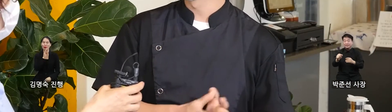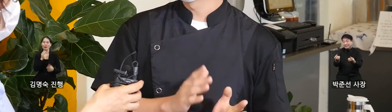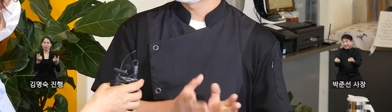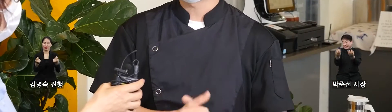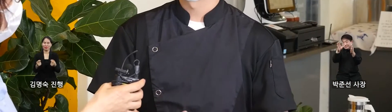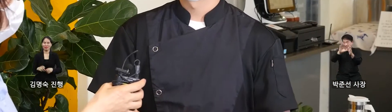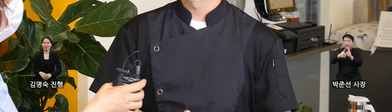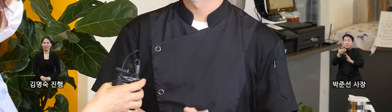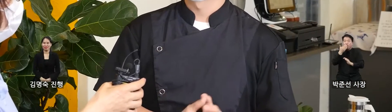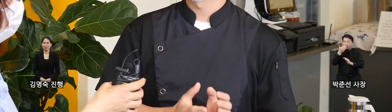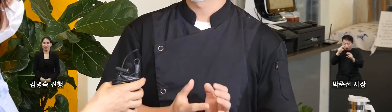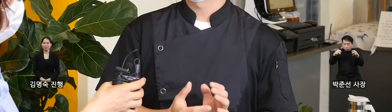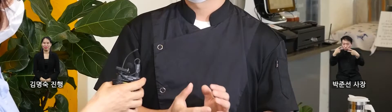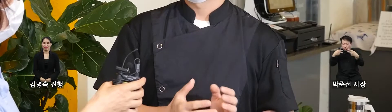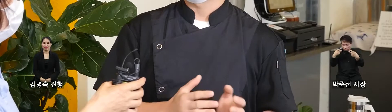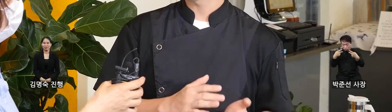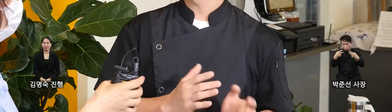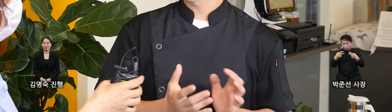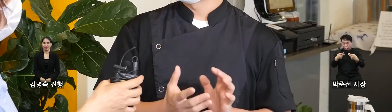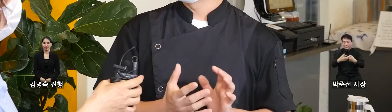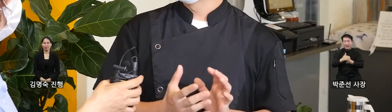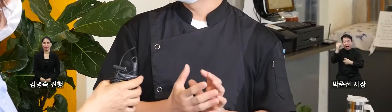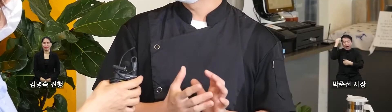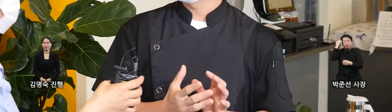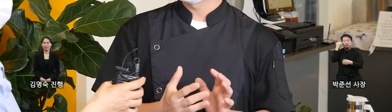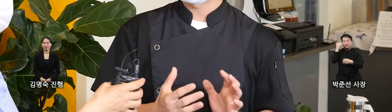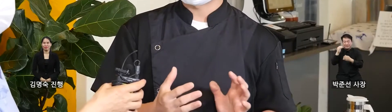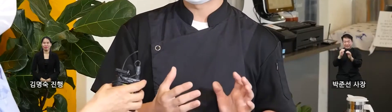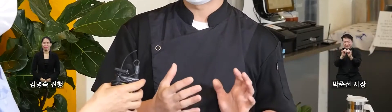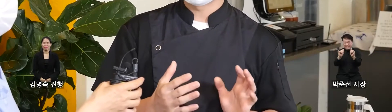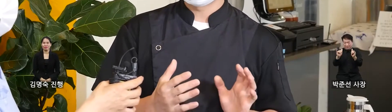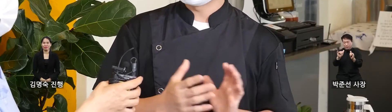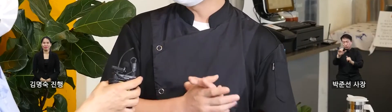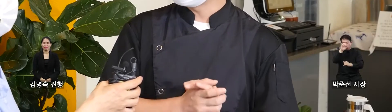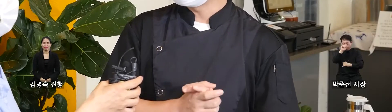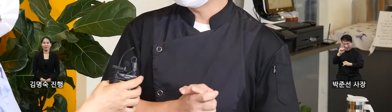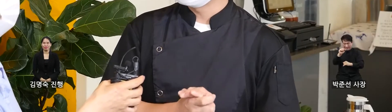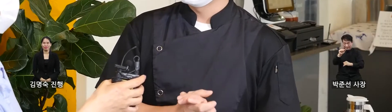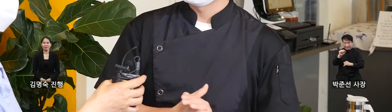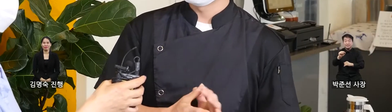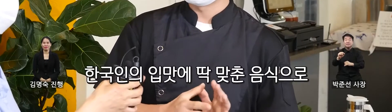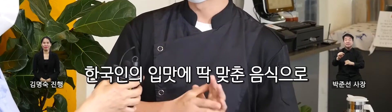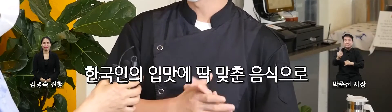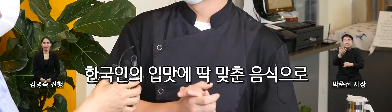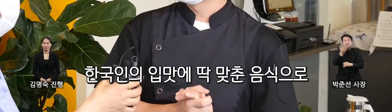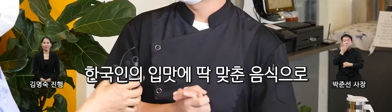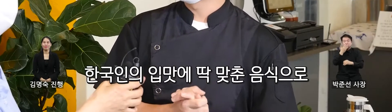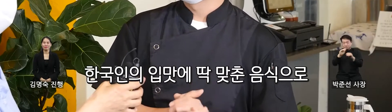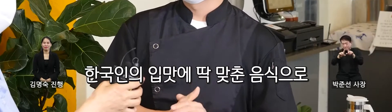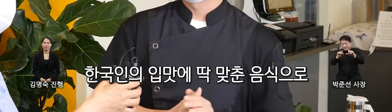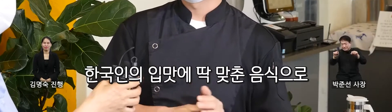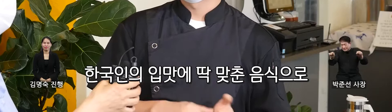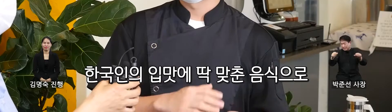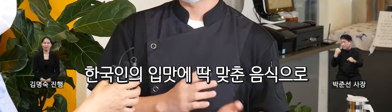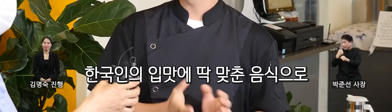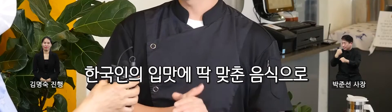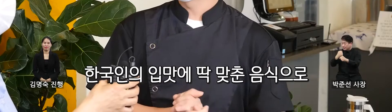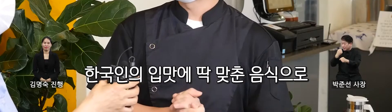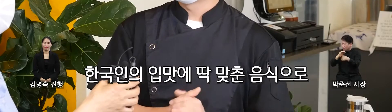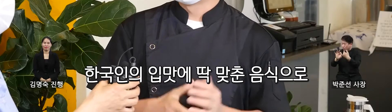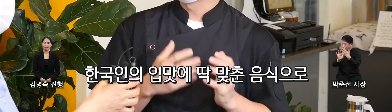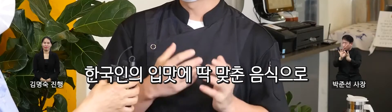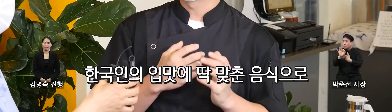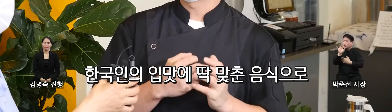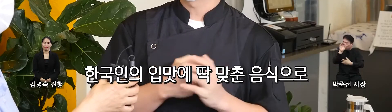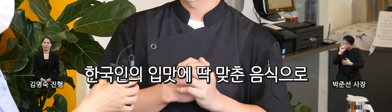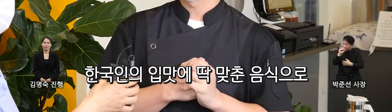이제 예전부터 네. 이제 그런 이제 한국인들이 좋아하는 음식을 이제 같이 매치시켜서 좀 만들어 보면 한국인들이